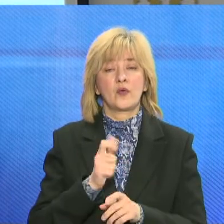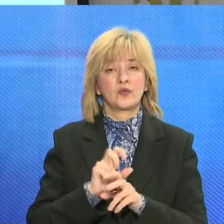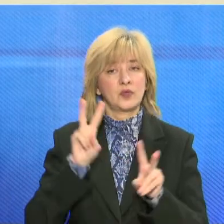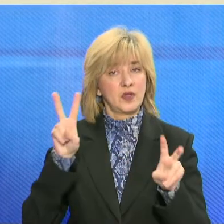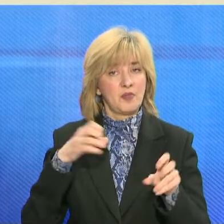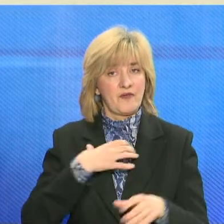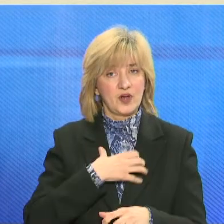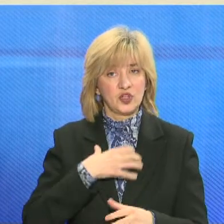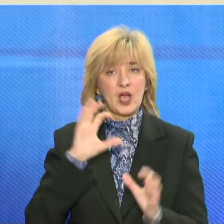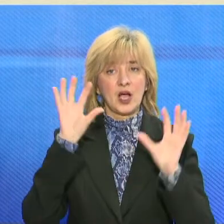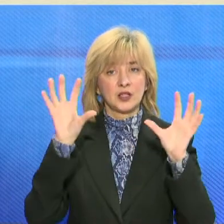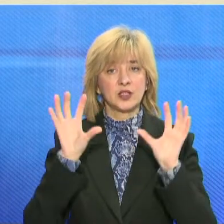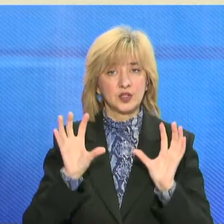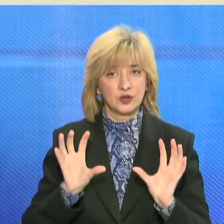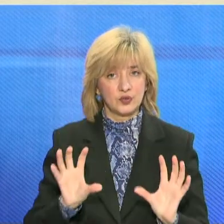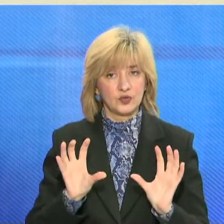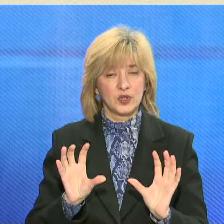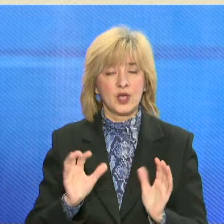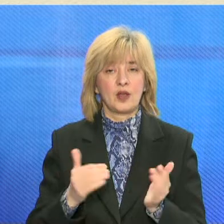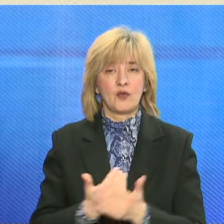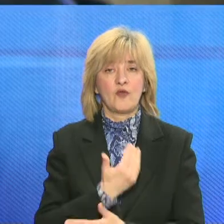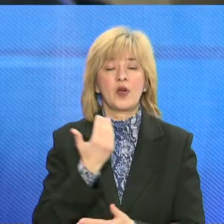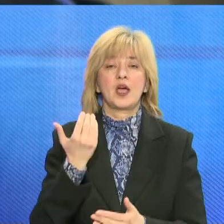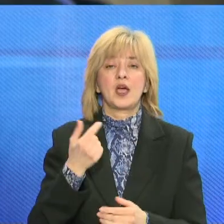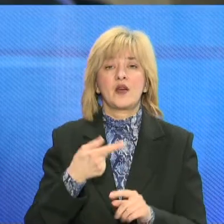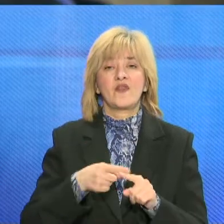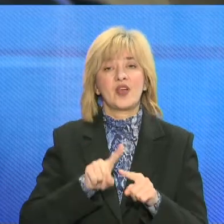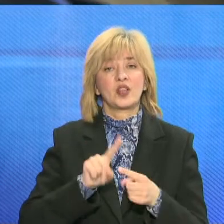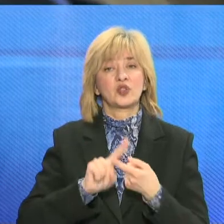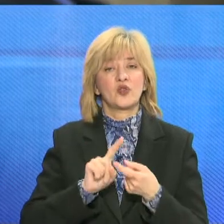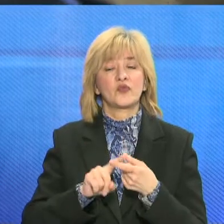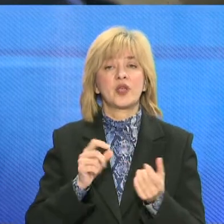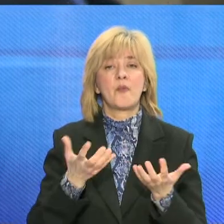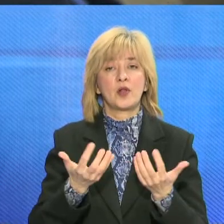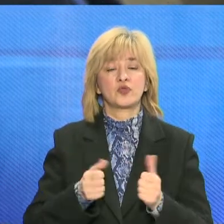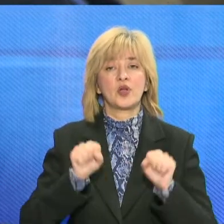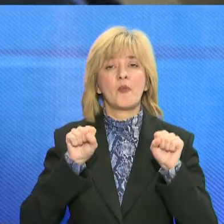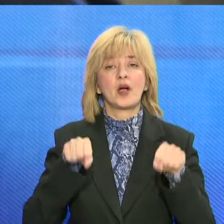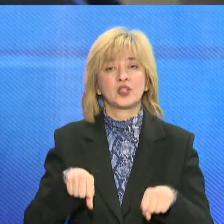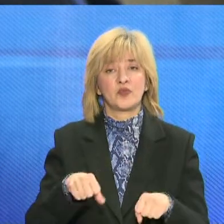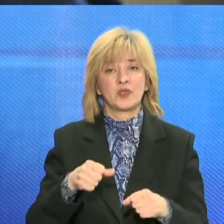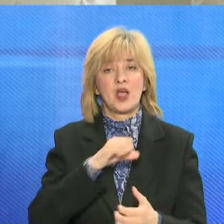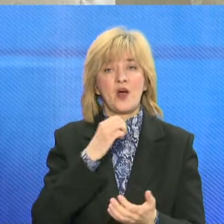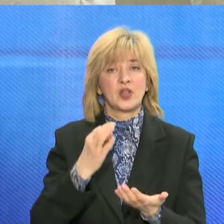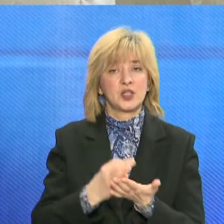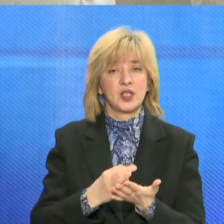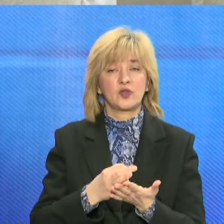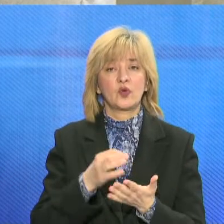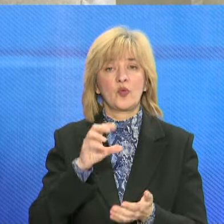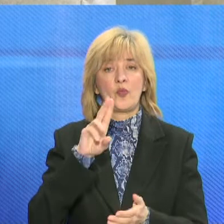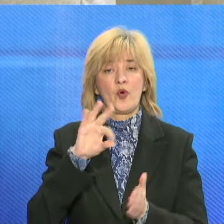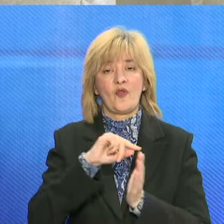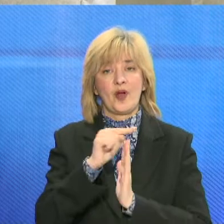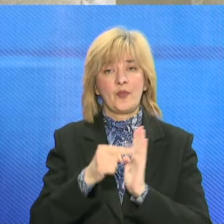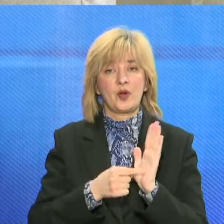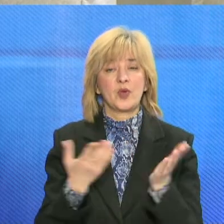разом». У этой сувязи у кожного повинна быть махчимость отрымать экспертную оценку по пытаниях, якія допомогут зарабить молодым свядомы